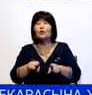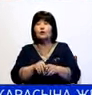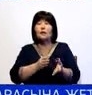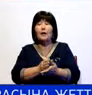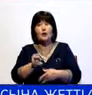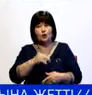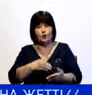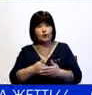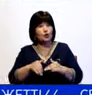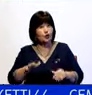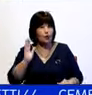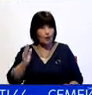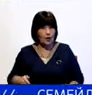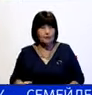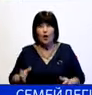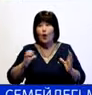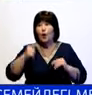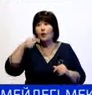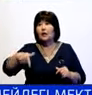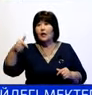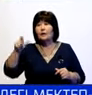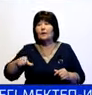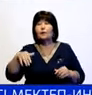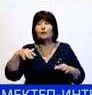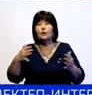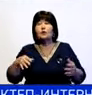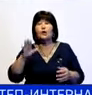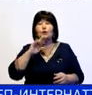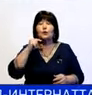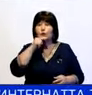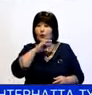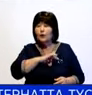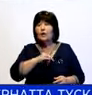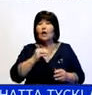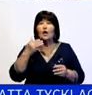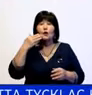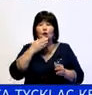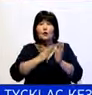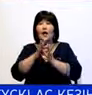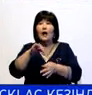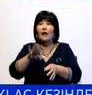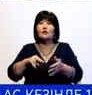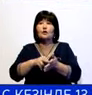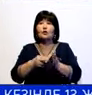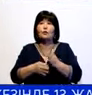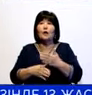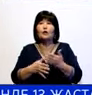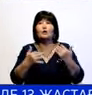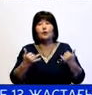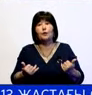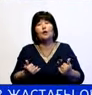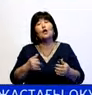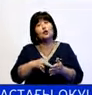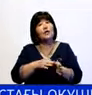жұмыс жүргізетін боламыз. Университет ғалымдарының мұнан бөлек суды үнемдеу, күріш қалдықтарын кәдеге жарату сияқты жобалары қолдау тауып, бүгінде